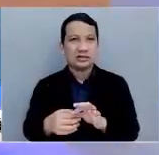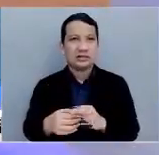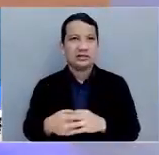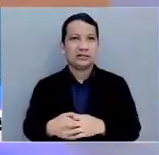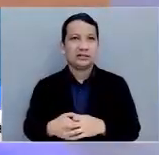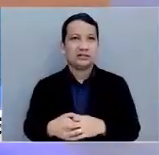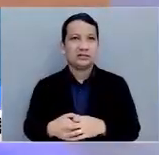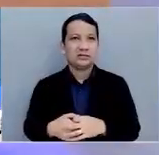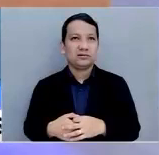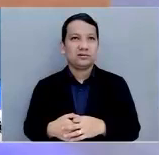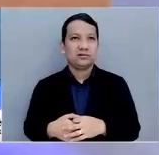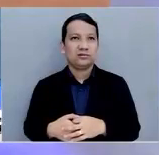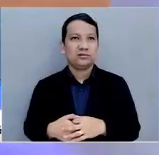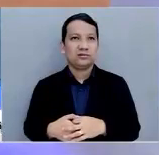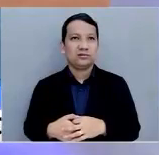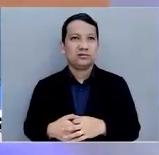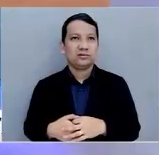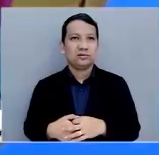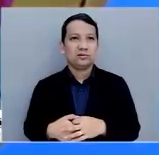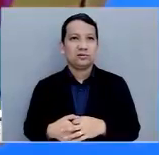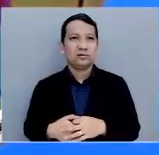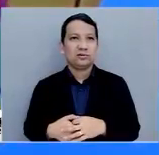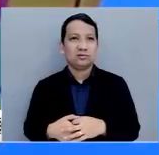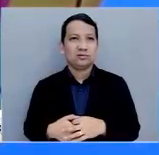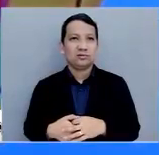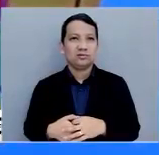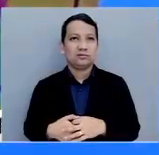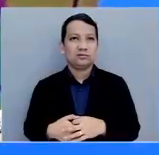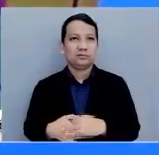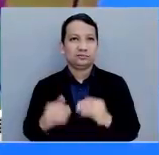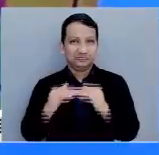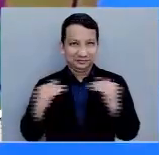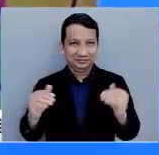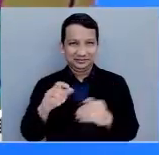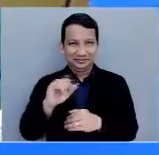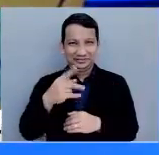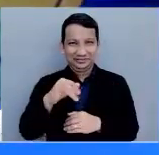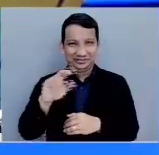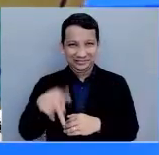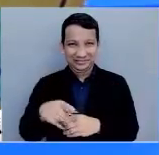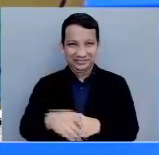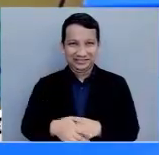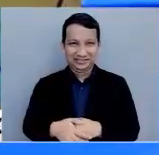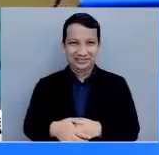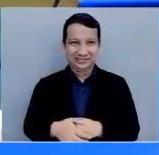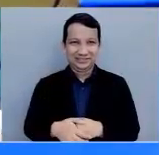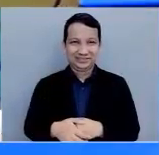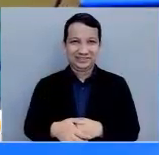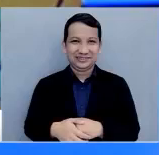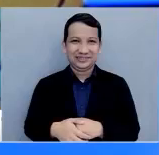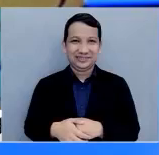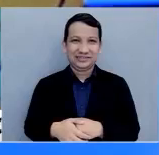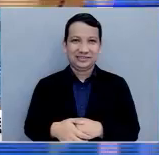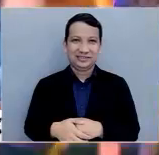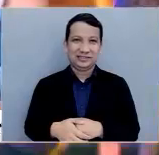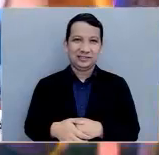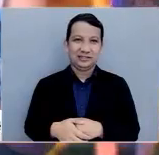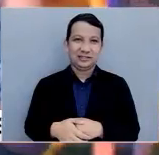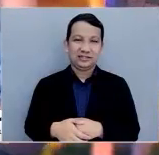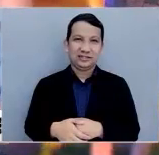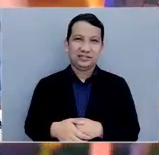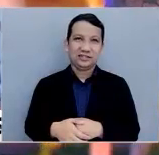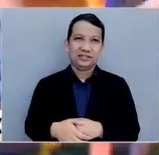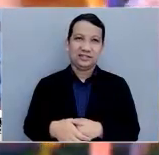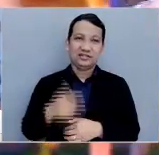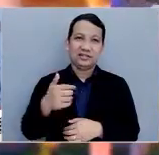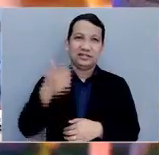Gio? Ngayon, nasa shrimp na ako na stage. Oh, ah, ilang talahat isa mo, ah. Wala siyang hindi natikman. Hindi, yan ang sinasabi kasi